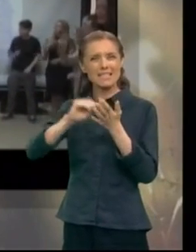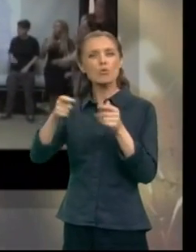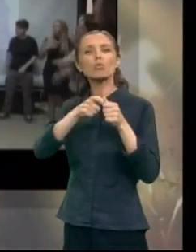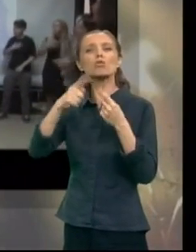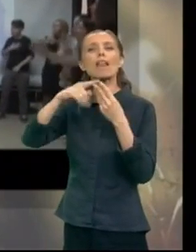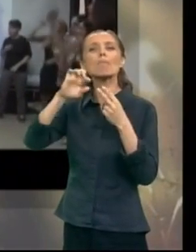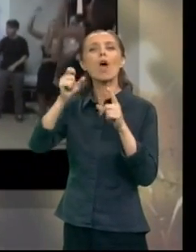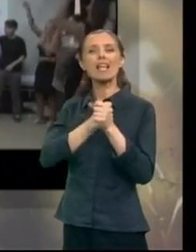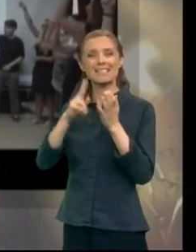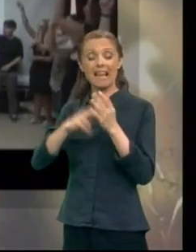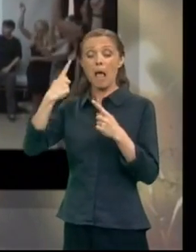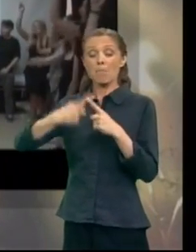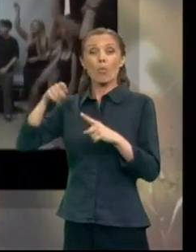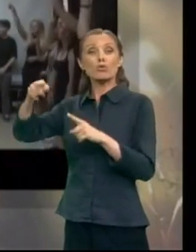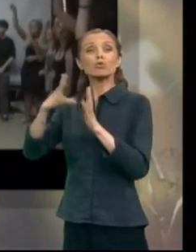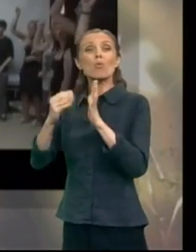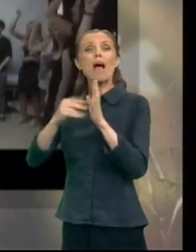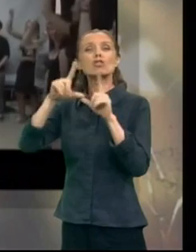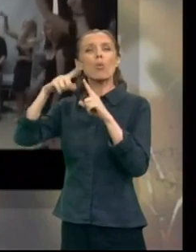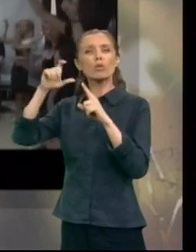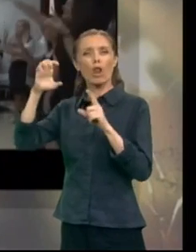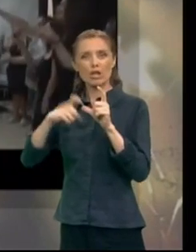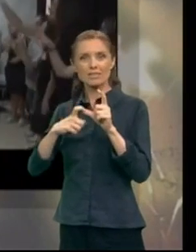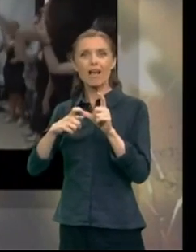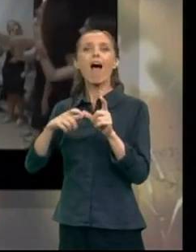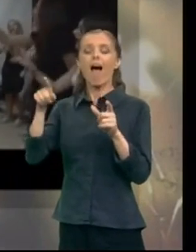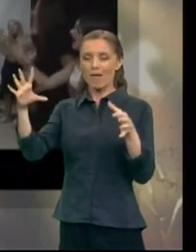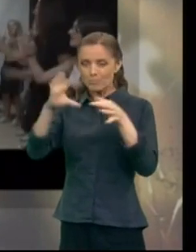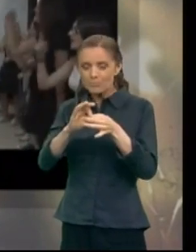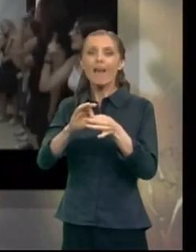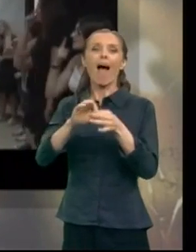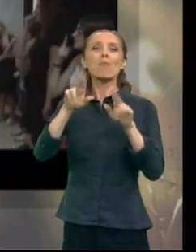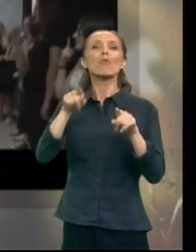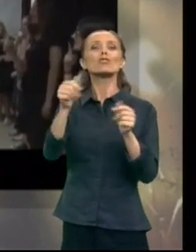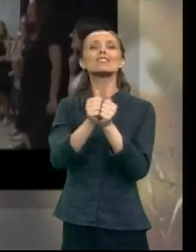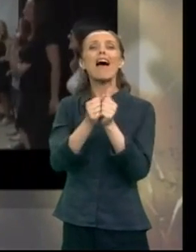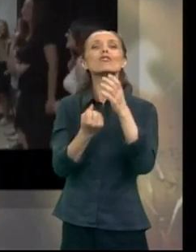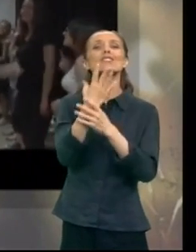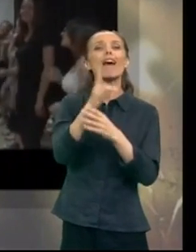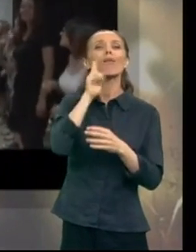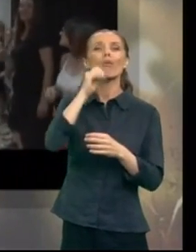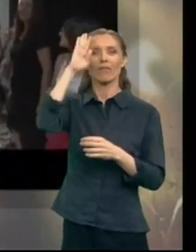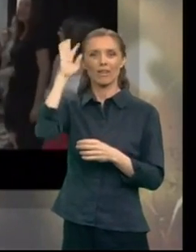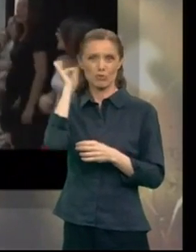Udruženja Utlos omogućio je zajedničko stvaranje gluvih i čujućih. Nastala ideja tako što smo